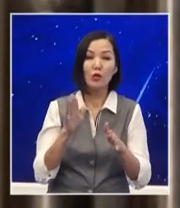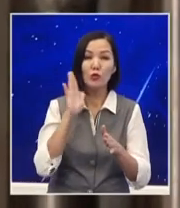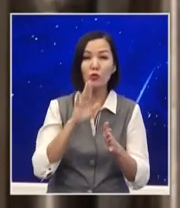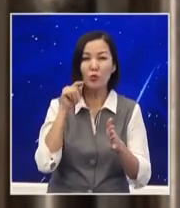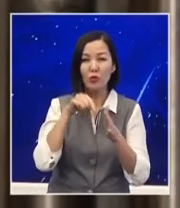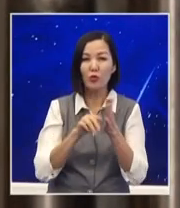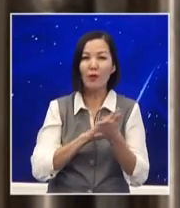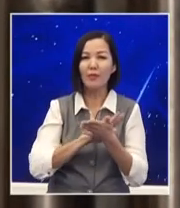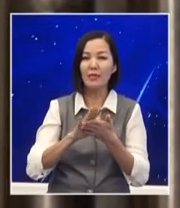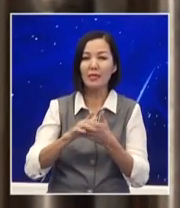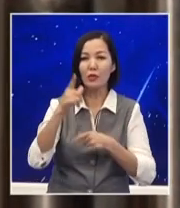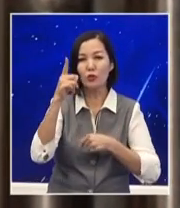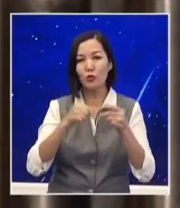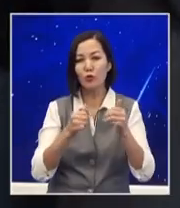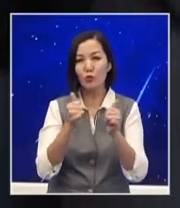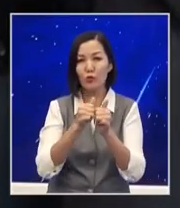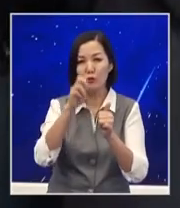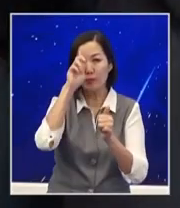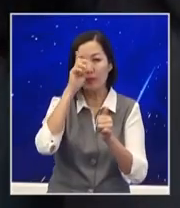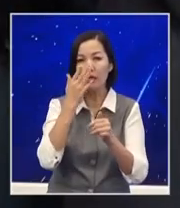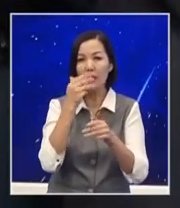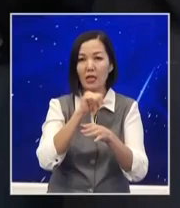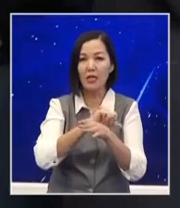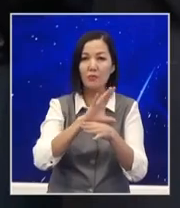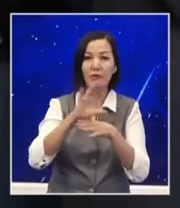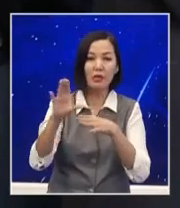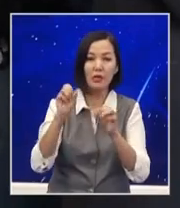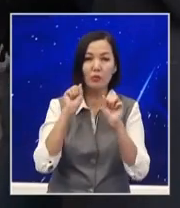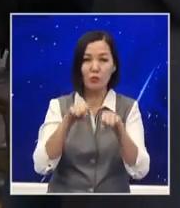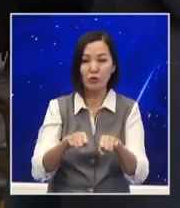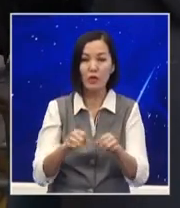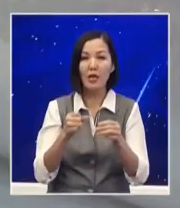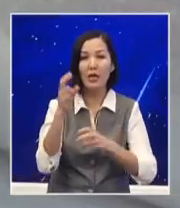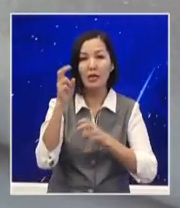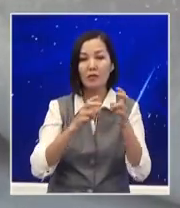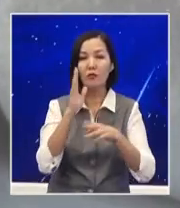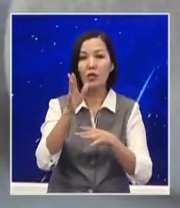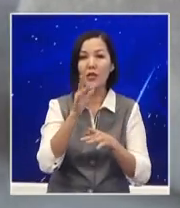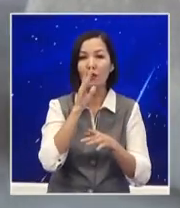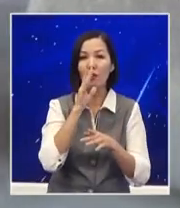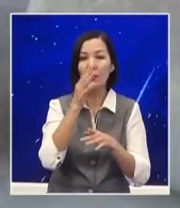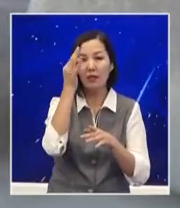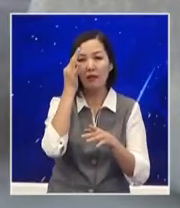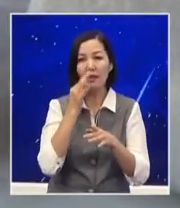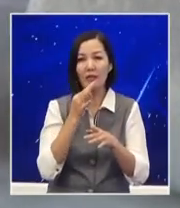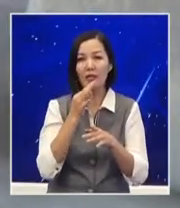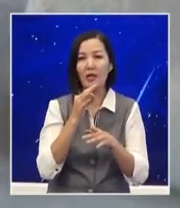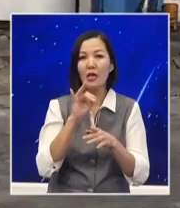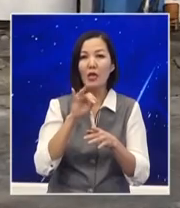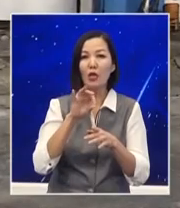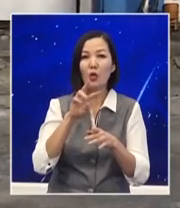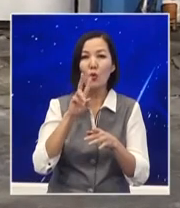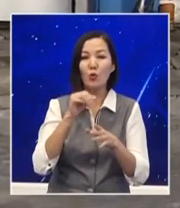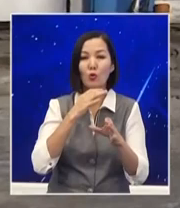зауыт басшылығы сүт өнімдерін көрші елдерге жөнелту жоспарда бар екенін айтады. Сондай-ақ кәсіпорын алдағы уақытта тәтті йогуртты да өндірмек. Жалпы